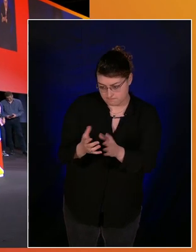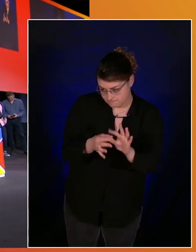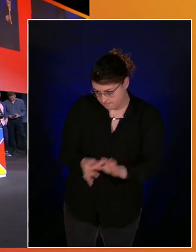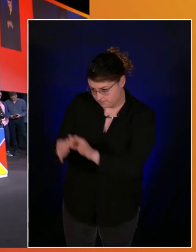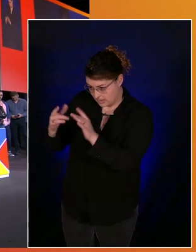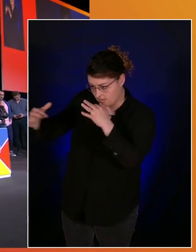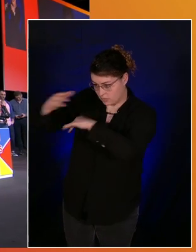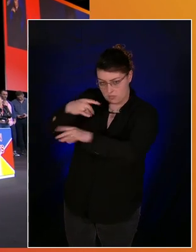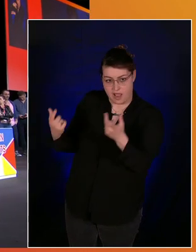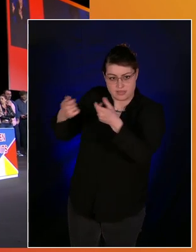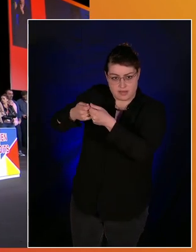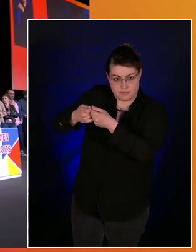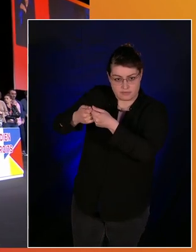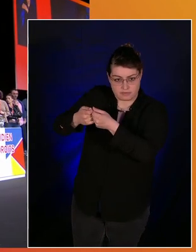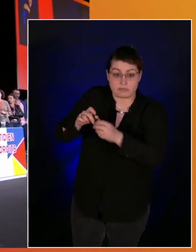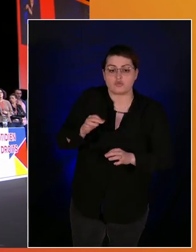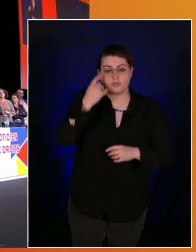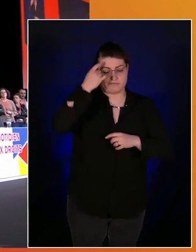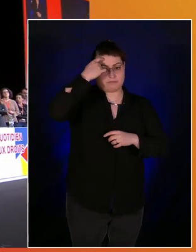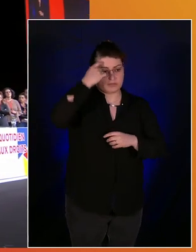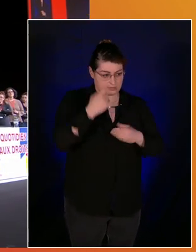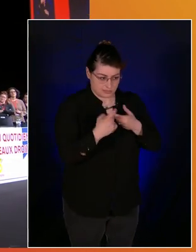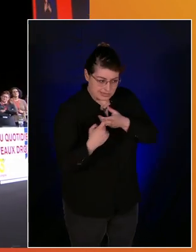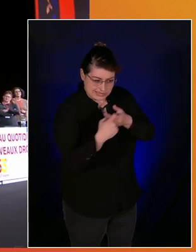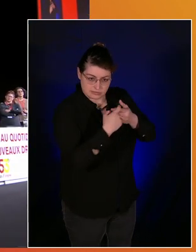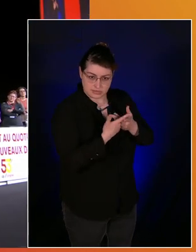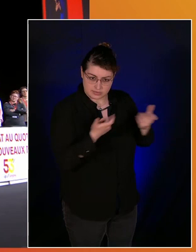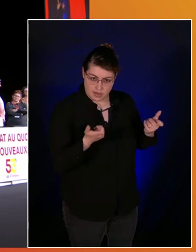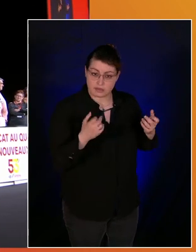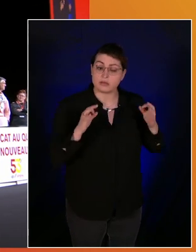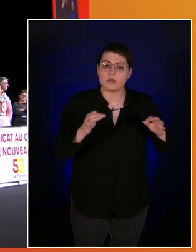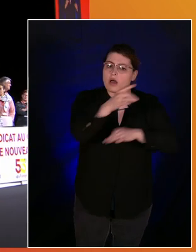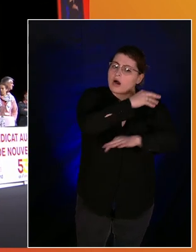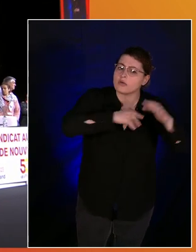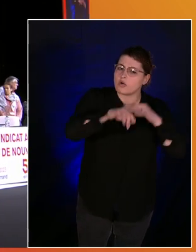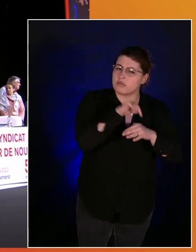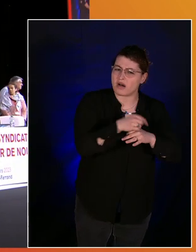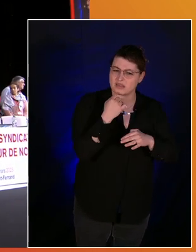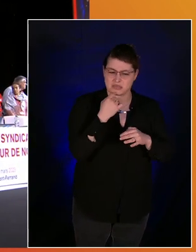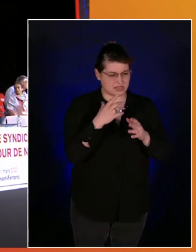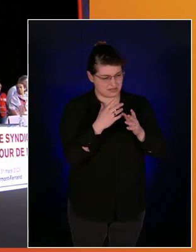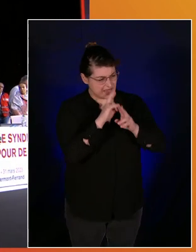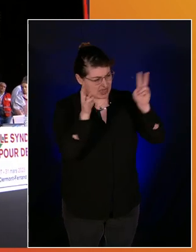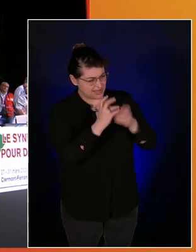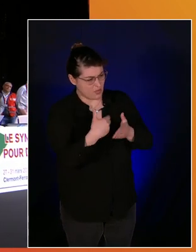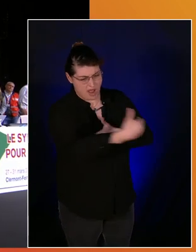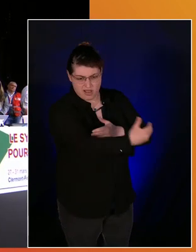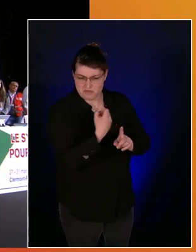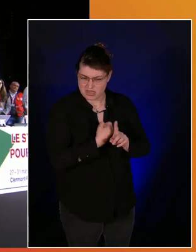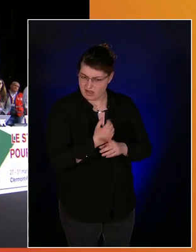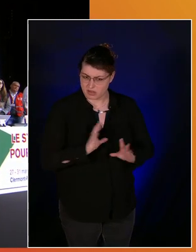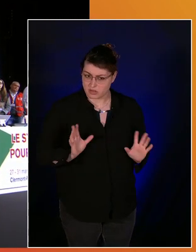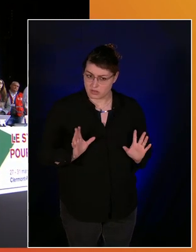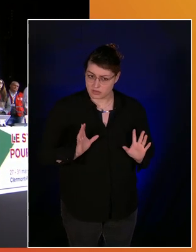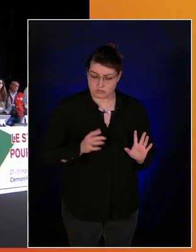à partir de nos questions syndicales quotidienne. Les questions environnementales, ce n'est pas des questions extérieures à notre militantisme quotidien, ce n'est pas des